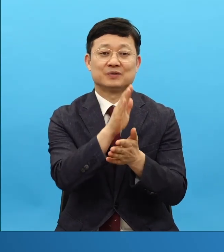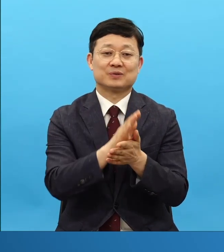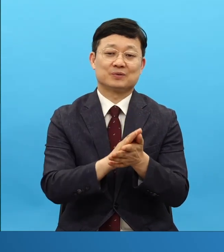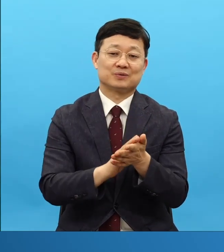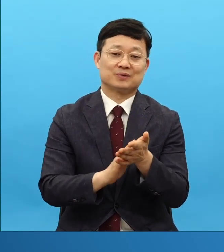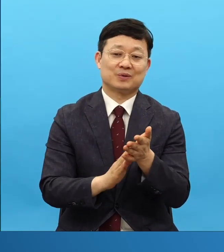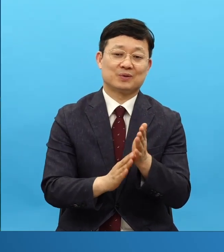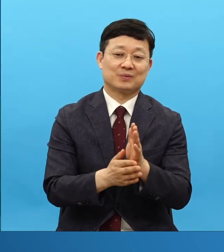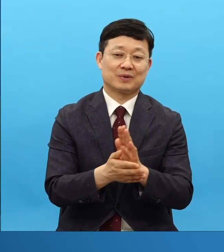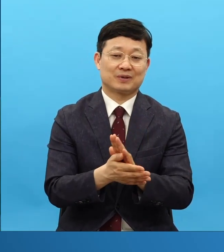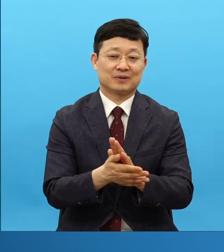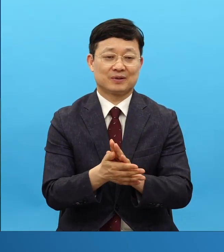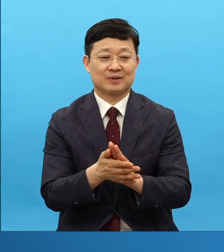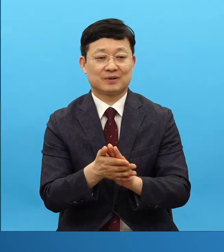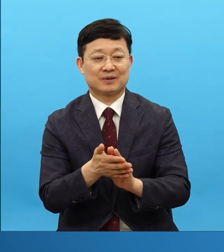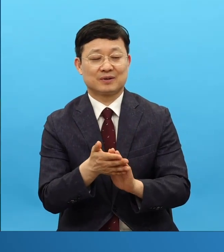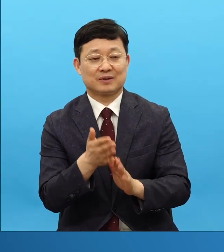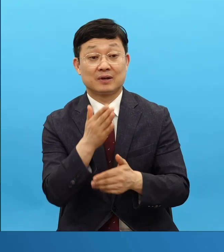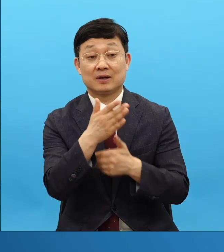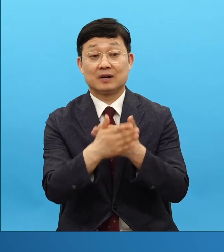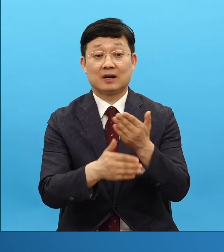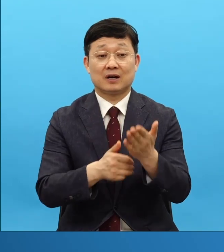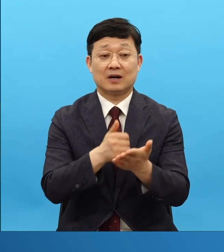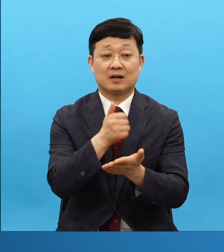기록할 수 없겠네